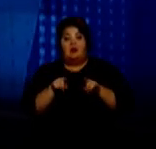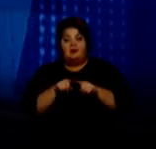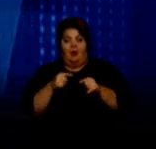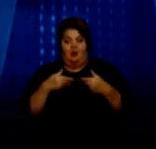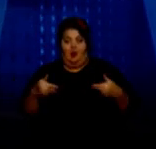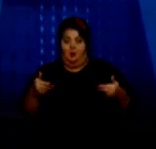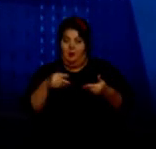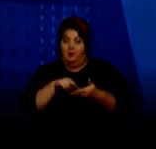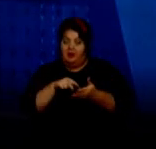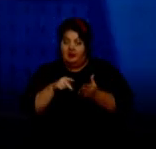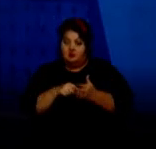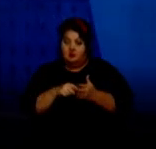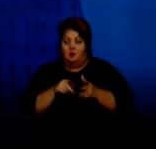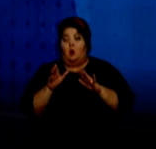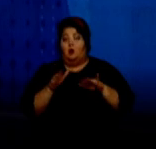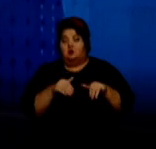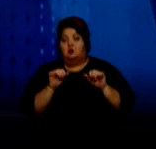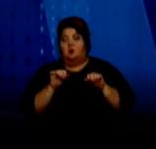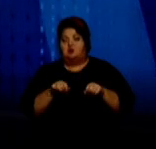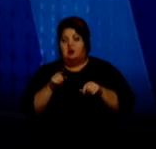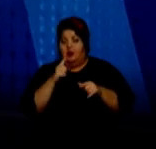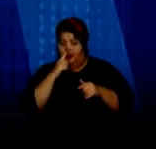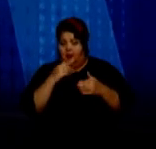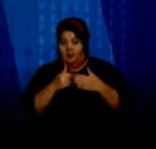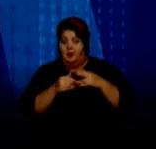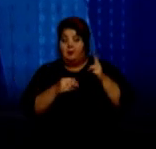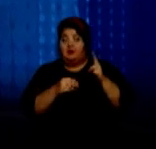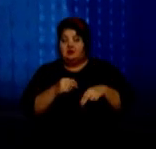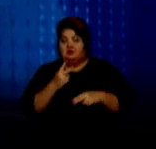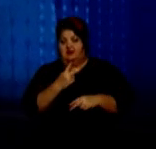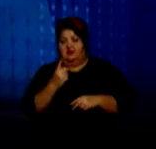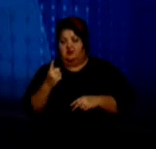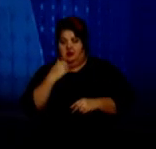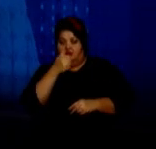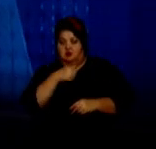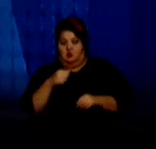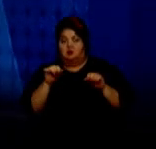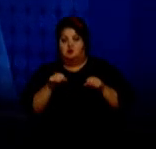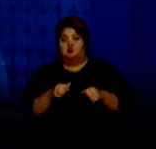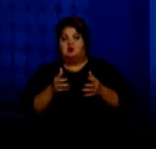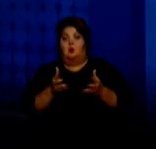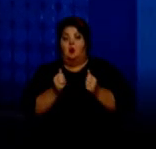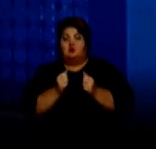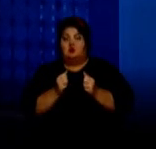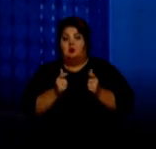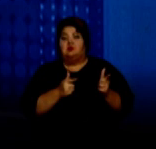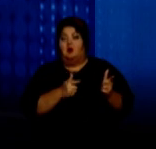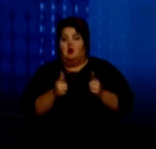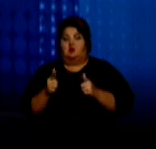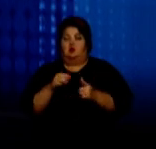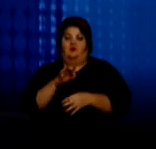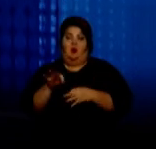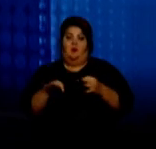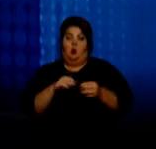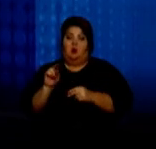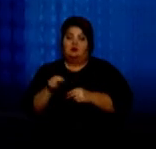то тоді вже, можливо, наприкінці 2021 року ми зможемо вже отримати готовий проєкт